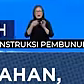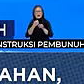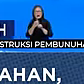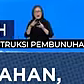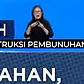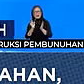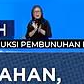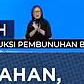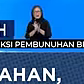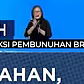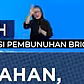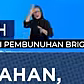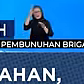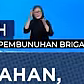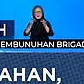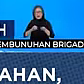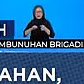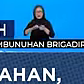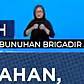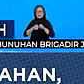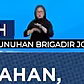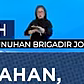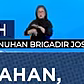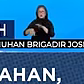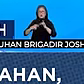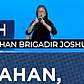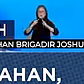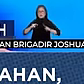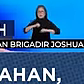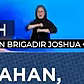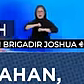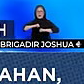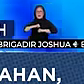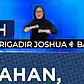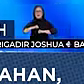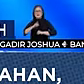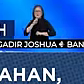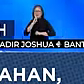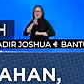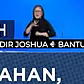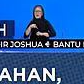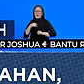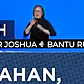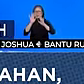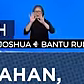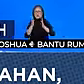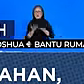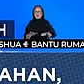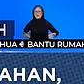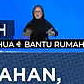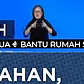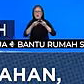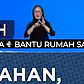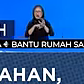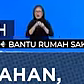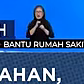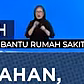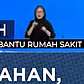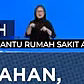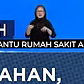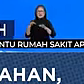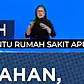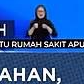kasus korupsi Wisma Atlet, angkat bicara di akun media sosialnya. Kala itu Angie ditahan dan dipaksa terpisah dari putranya yang baru